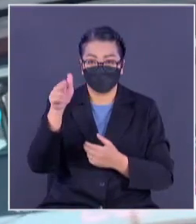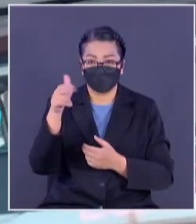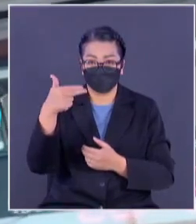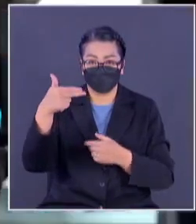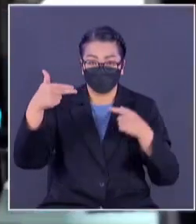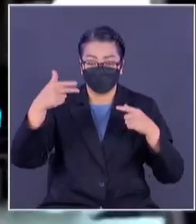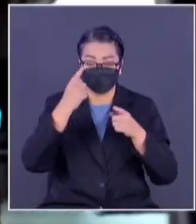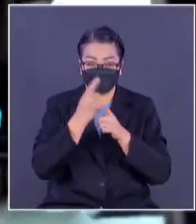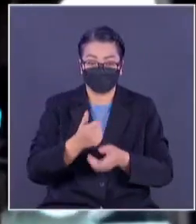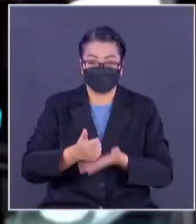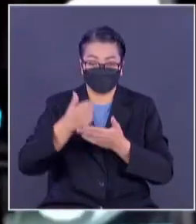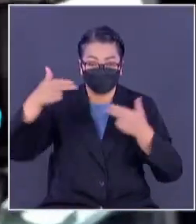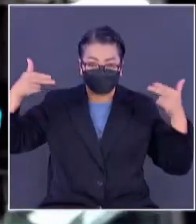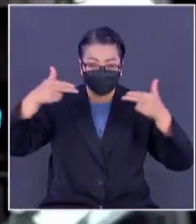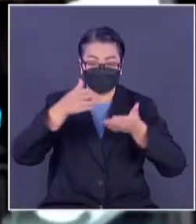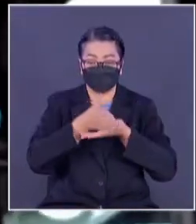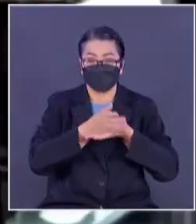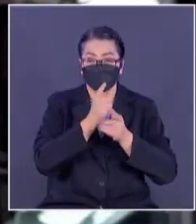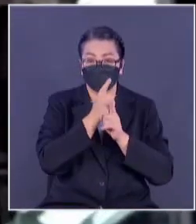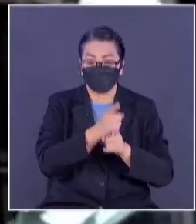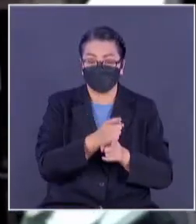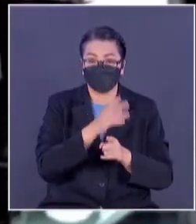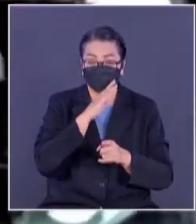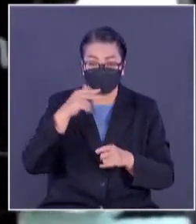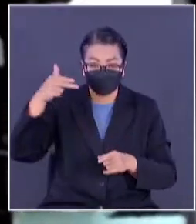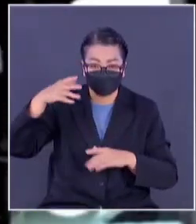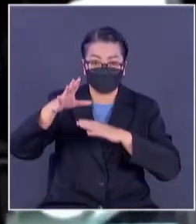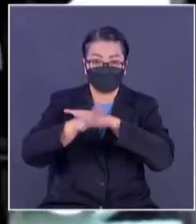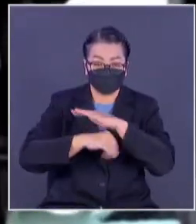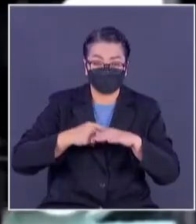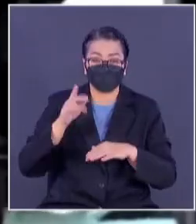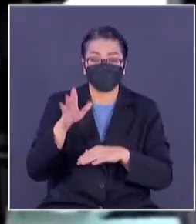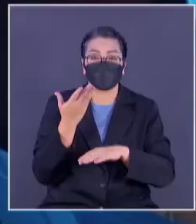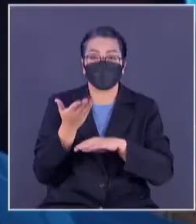เพื่อช่วยติดตามคนร้ายมาดำเนินคดีหากเกิดเหตุไม่ดีไม่ร้ายเกิดขึ้นนะคะ